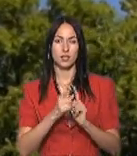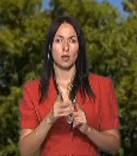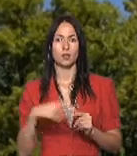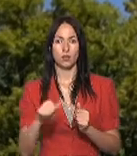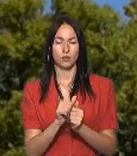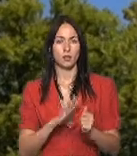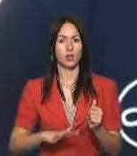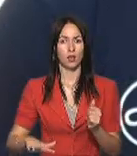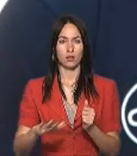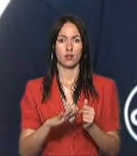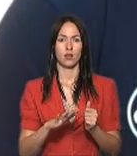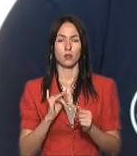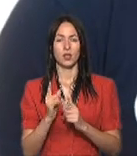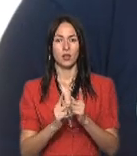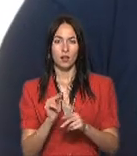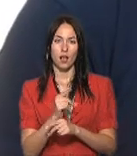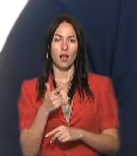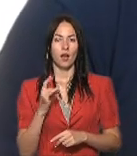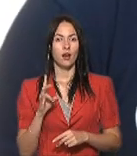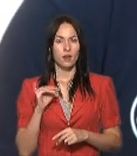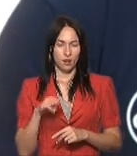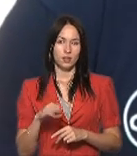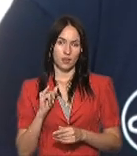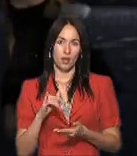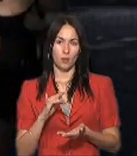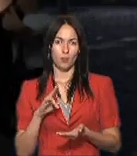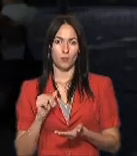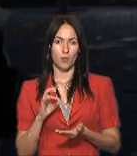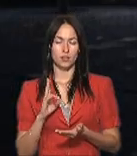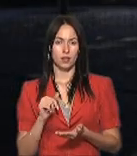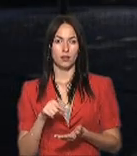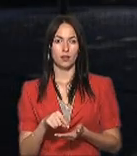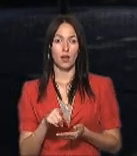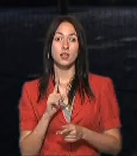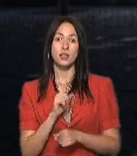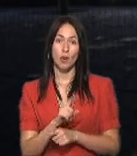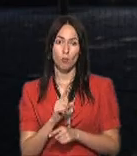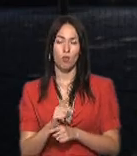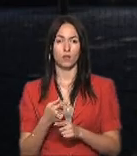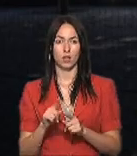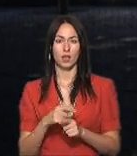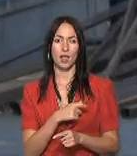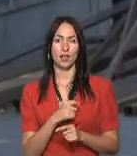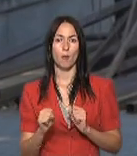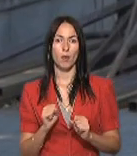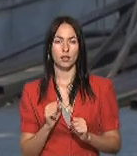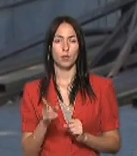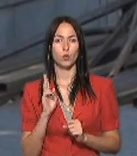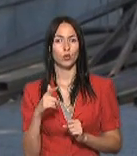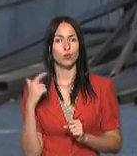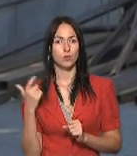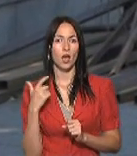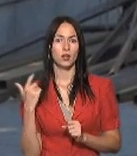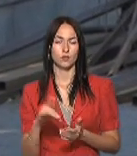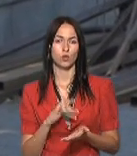тут. Мощення, реставрація граніту, підсвітка. Замовником виступив департамент комунального господарства